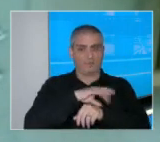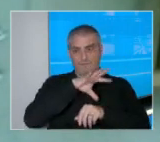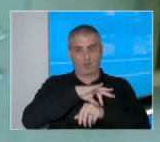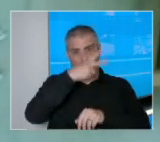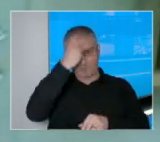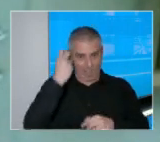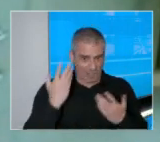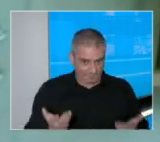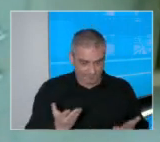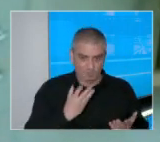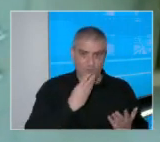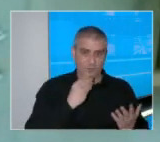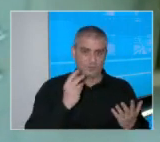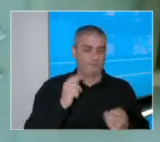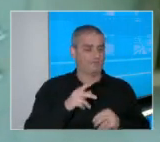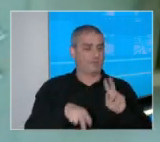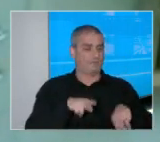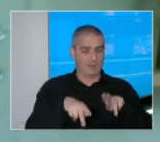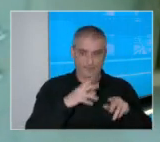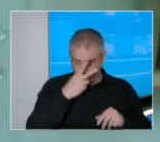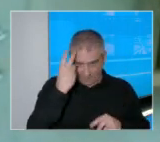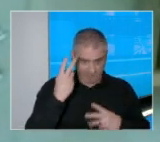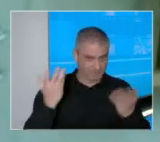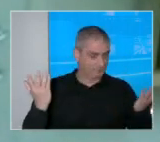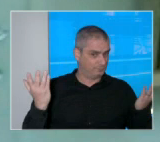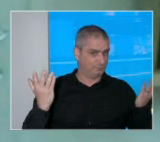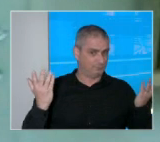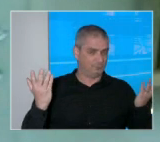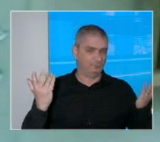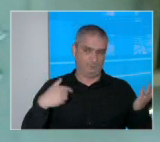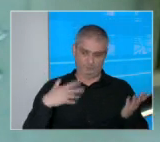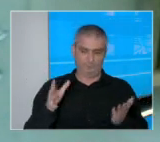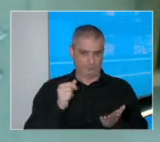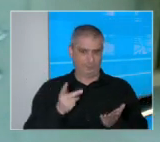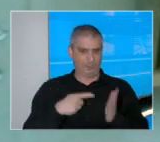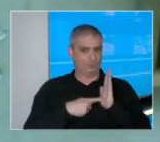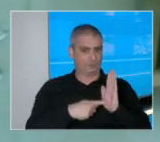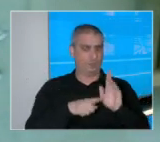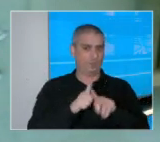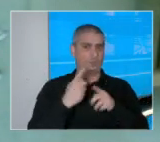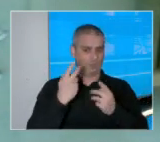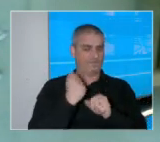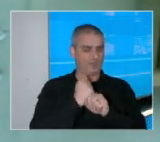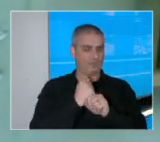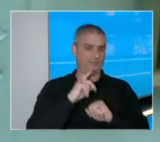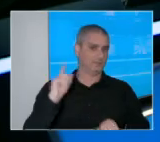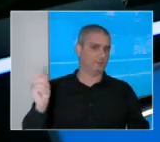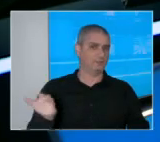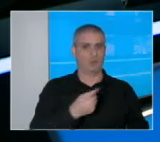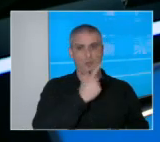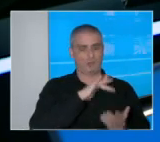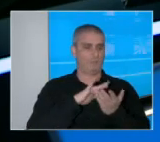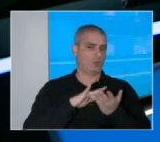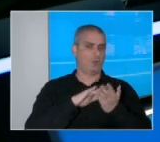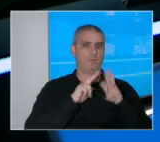ערבים, וסניטרים ערבים, בוא ניקח את המודל הזה של בית החולים, וניישם אותו בכל שיתוף. מקום